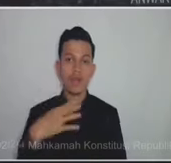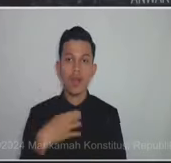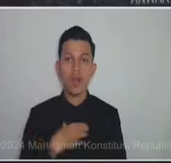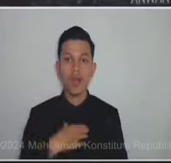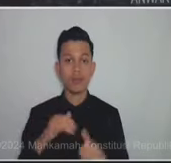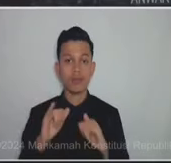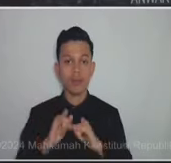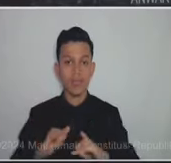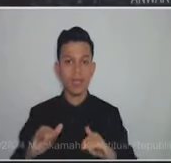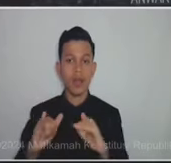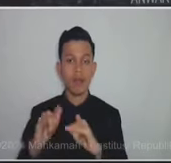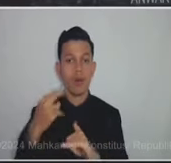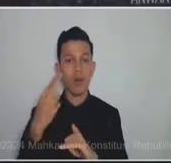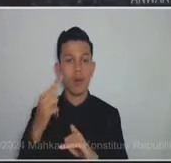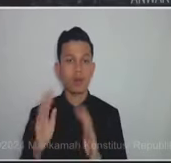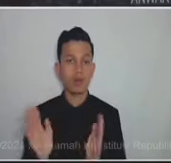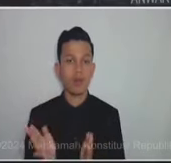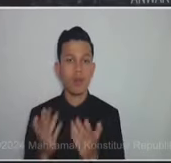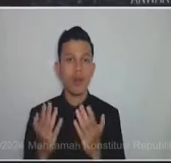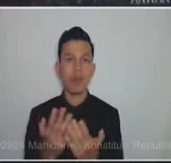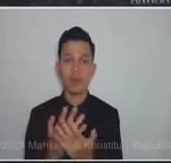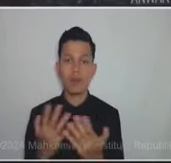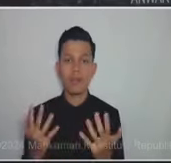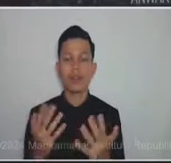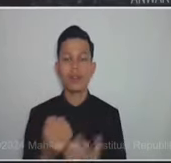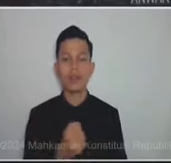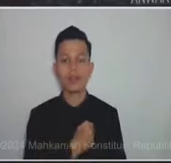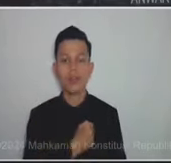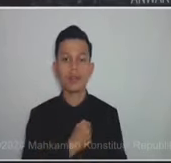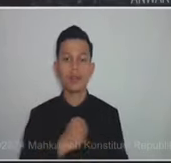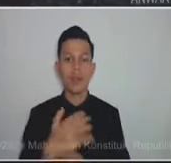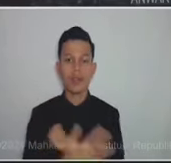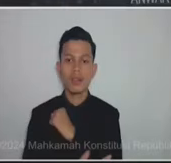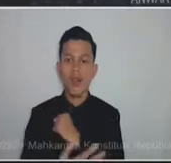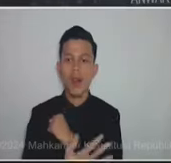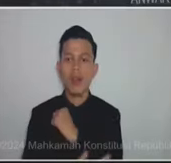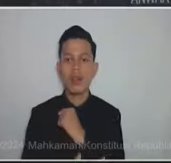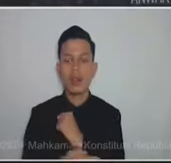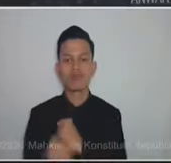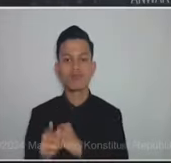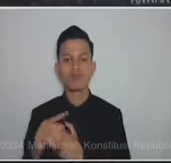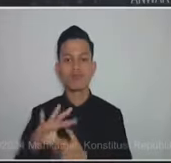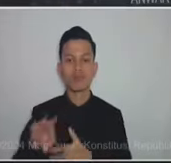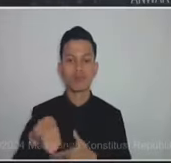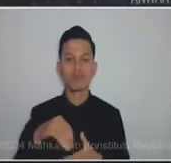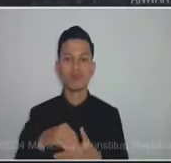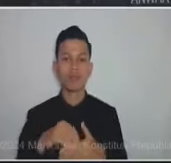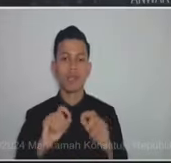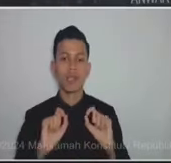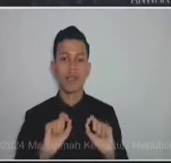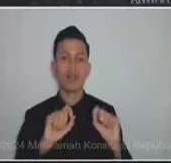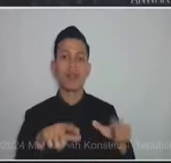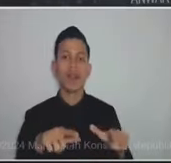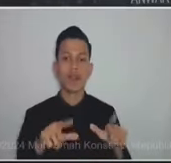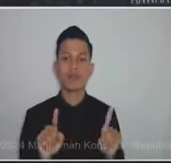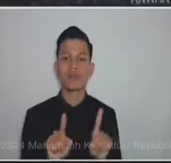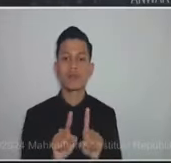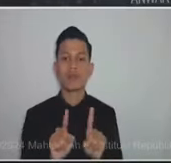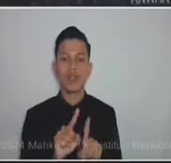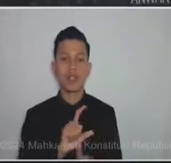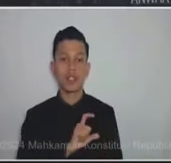untuk membangun masyarakat bangsa dan negara dengan ikut serta mendaftarkan Pasangan calon